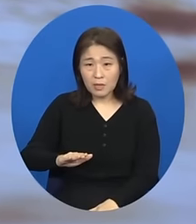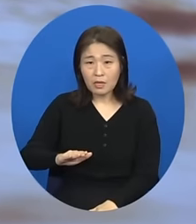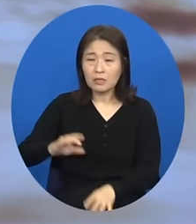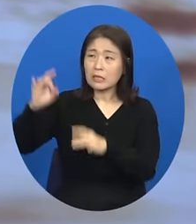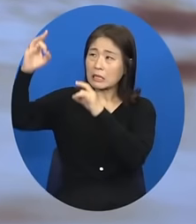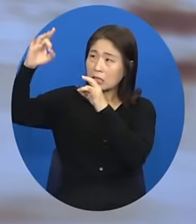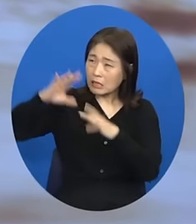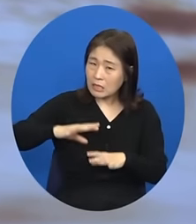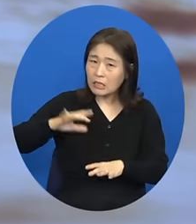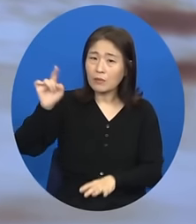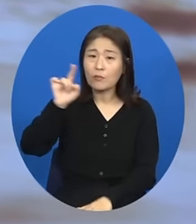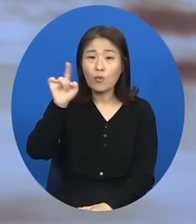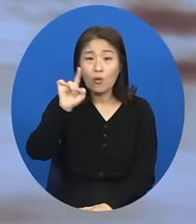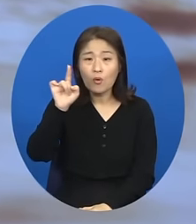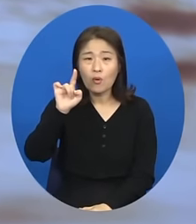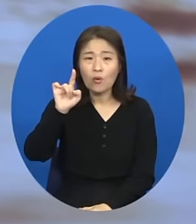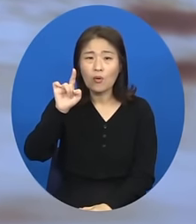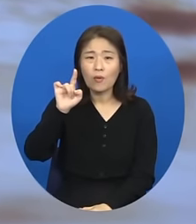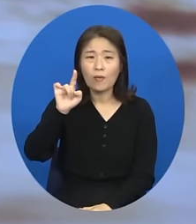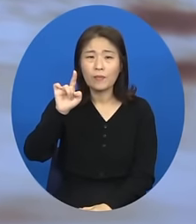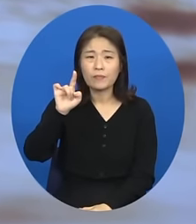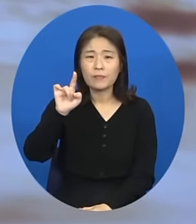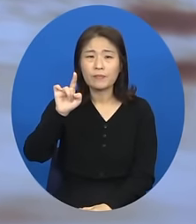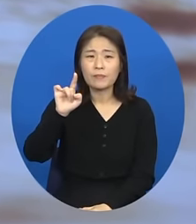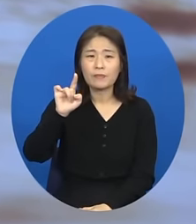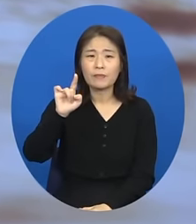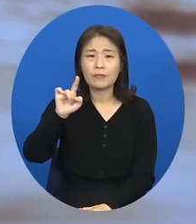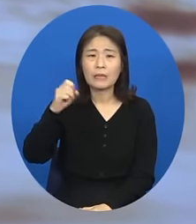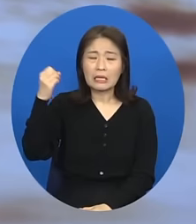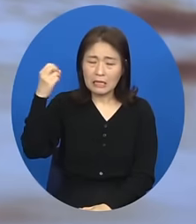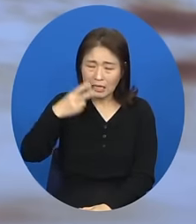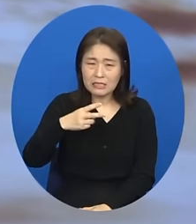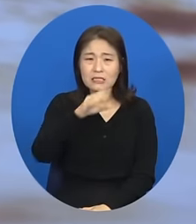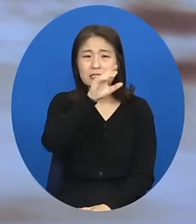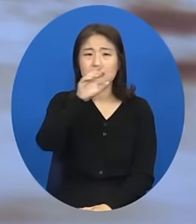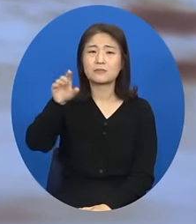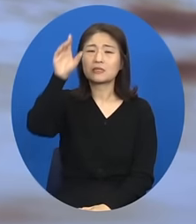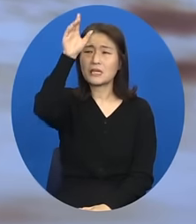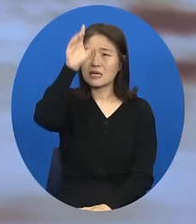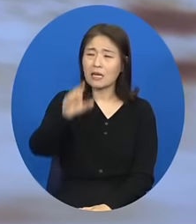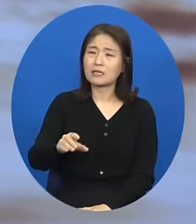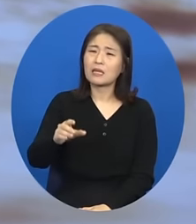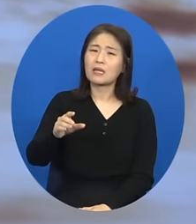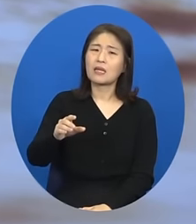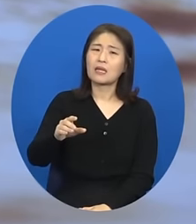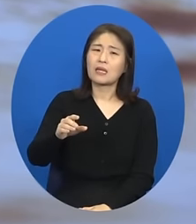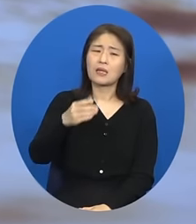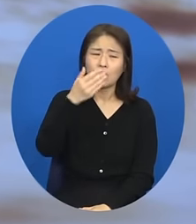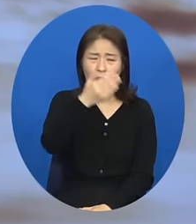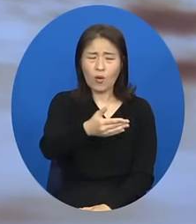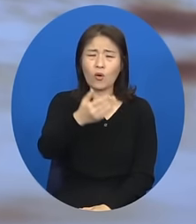주신 음성이 다시 십자가 안에 거하라 는 마음을 주시는 거예요.